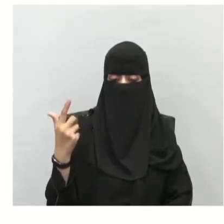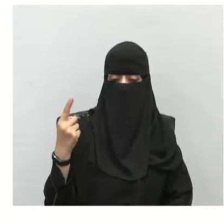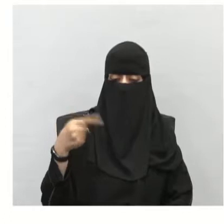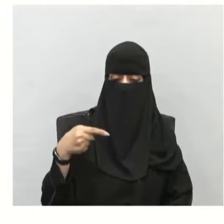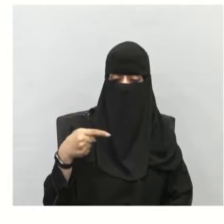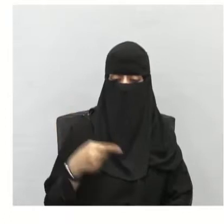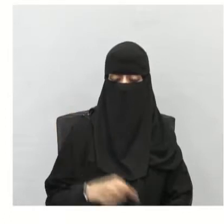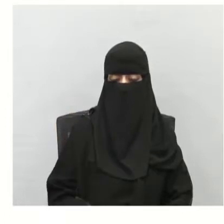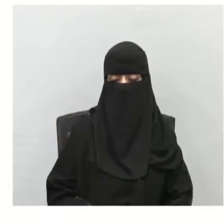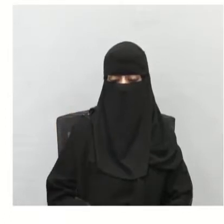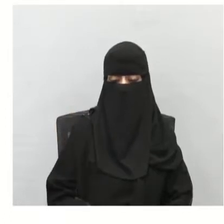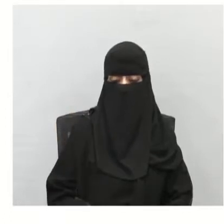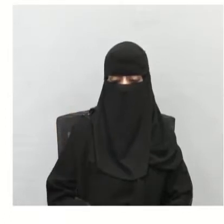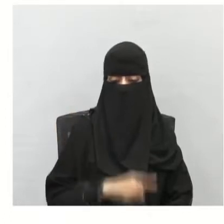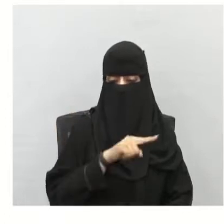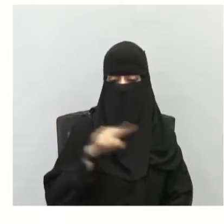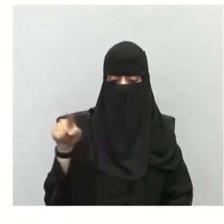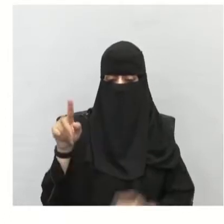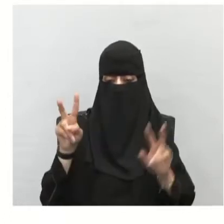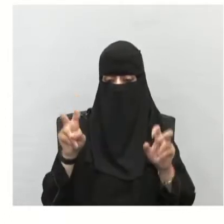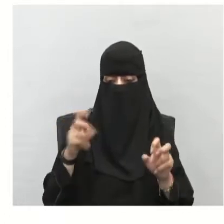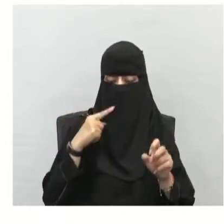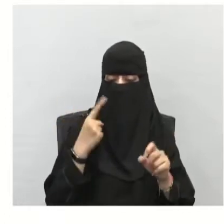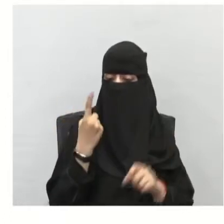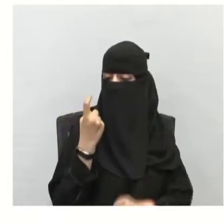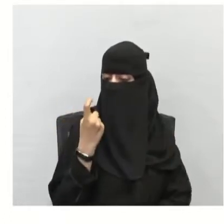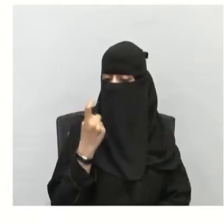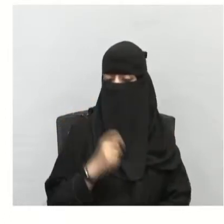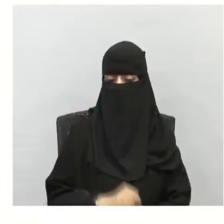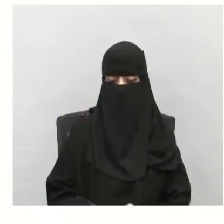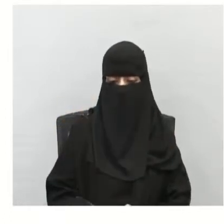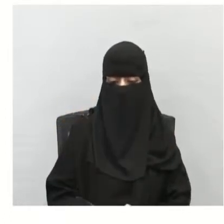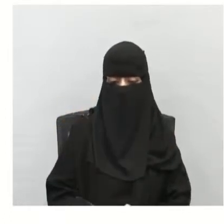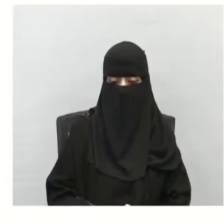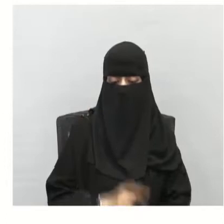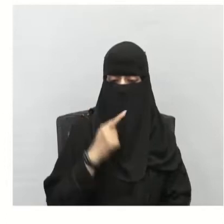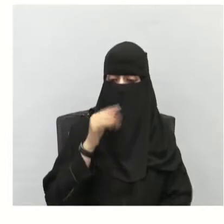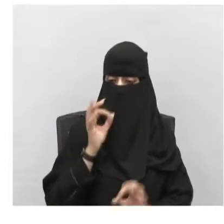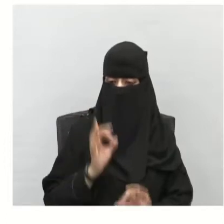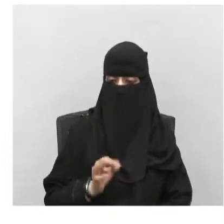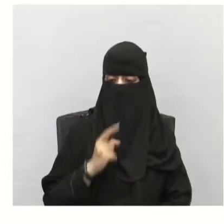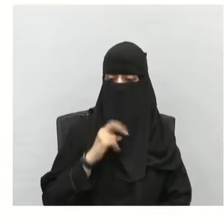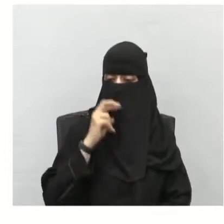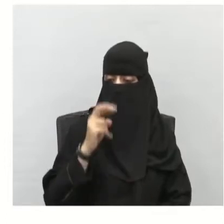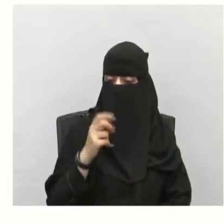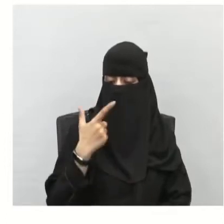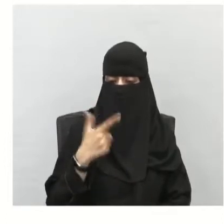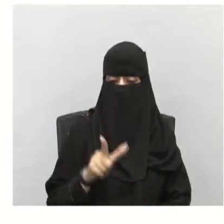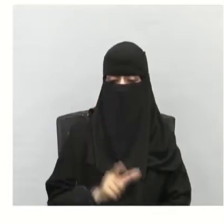1 2 3 4 5 6 7 8 9 10. إذا هنا توقفنا عند العدد ماذا؟ العدد 100. إذا فعلا إجابتي